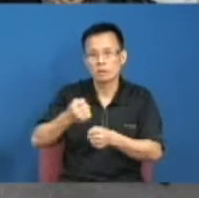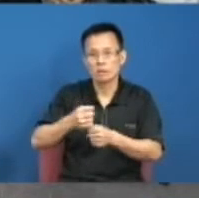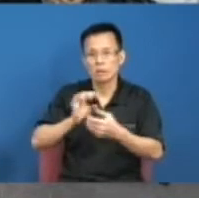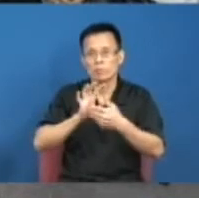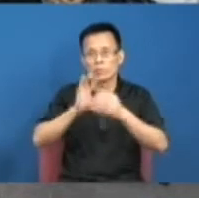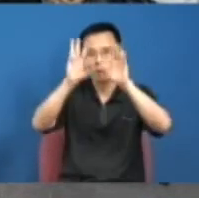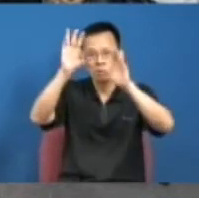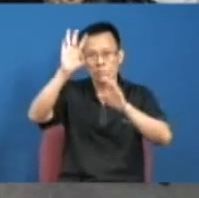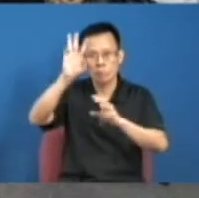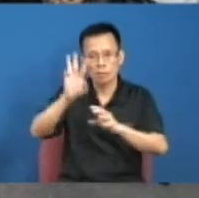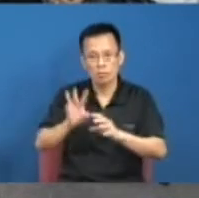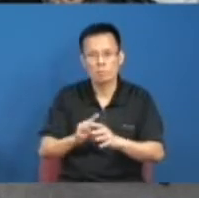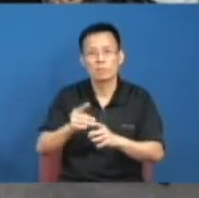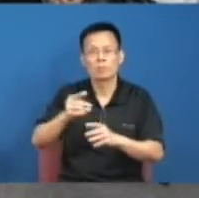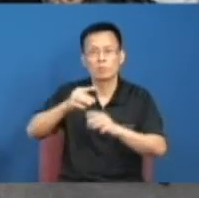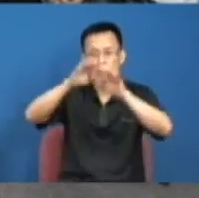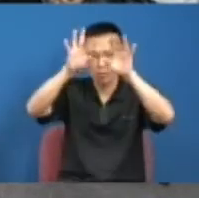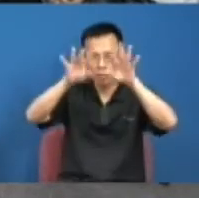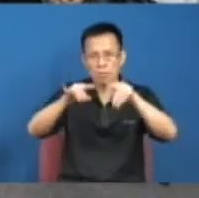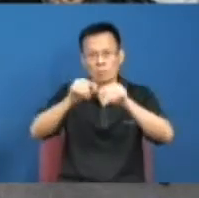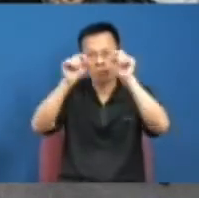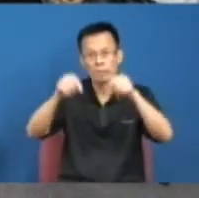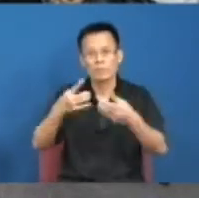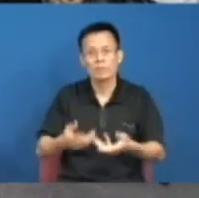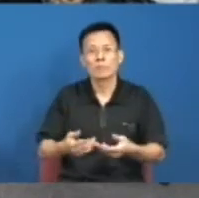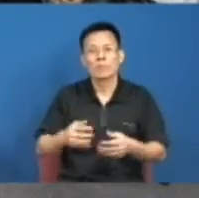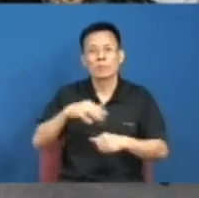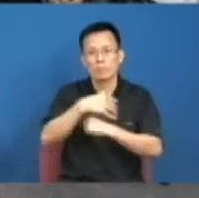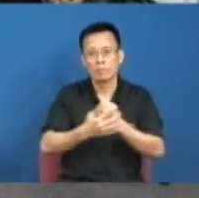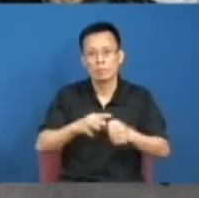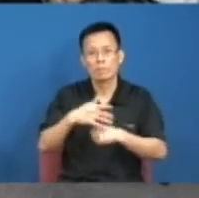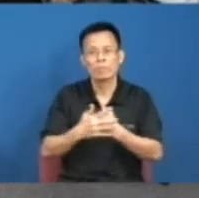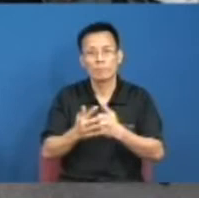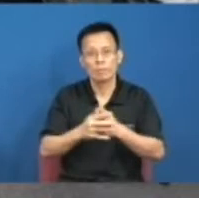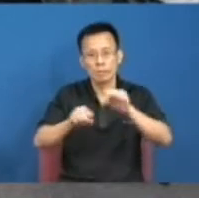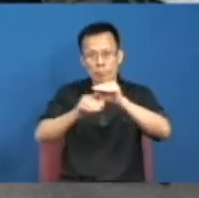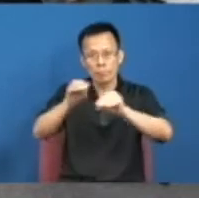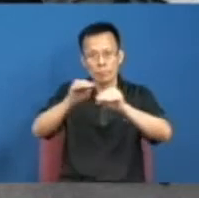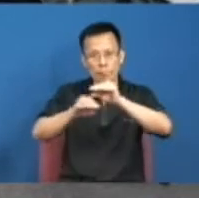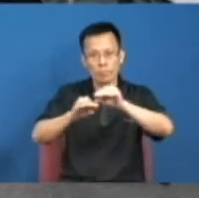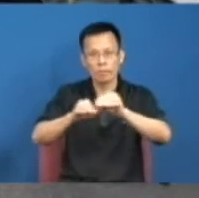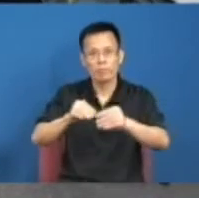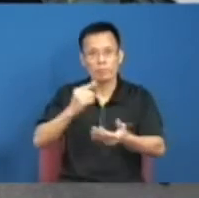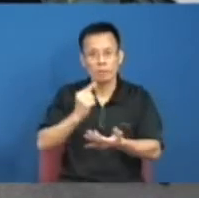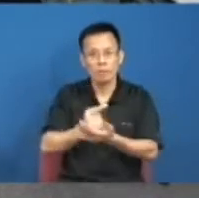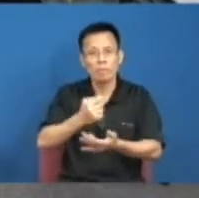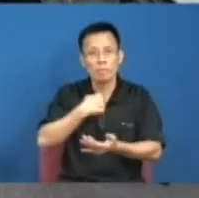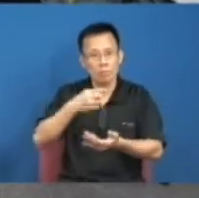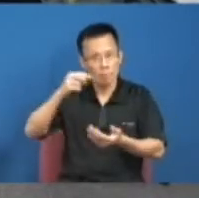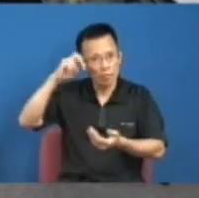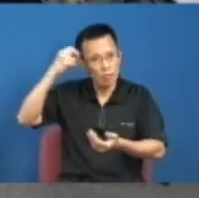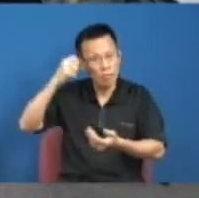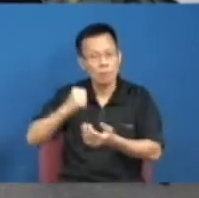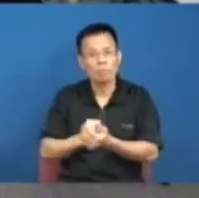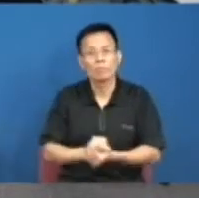問題咧，或者防水嘅問題咧，其實呢啲咧都係一個環保建築嘅一個值得參考嘅項目嚟喎。 冇錯㗎，所以點解我話